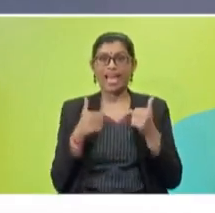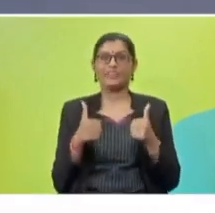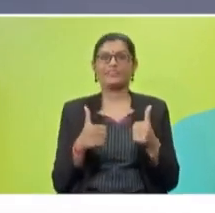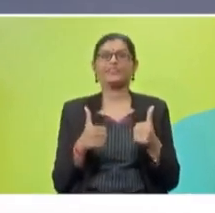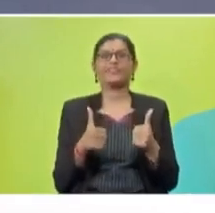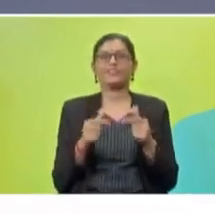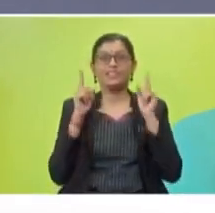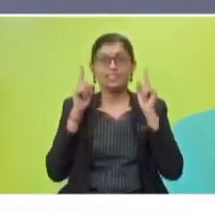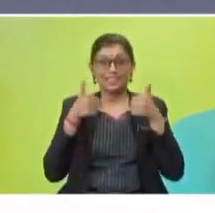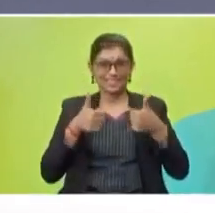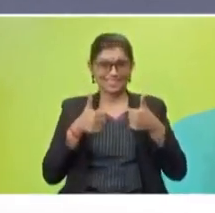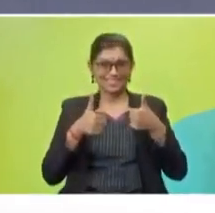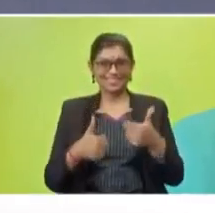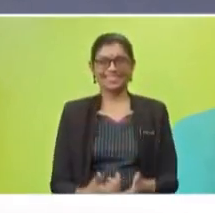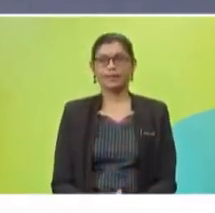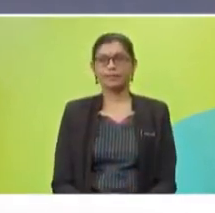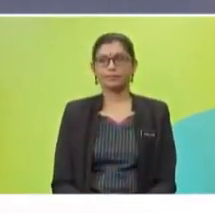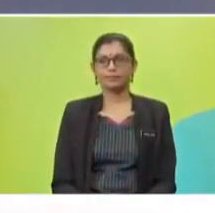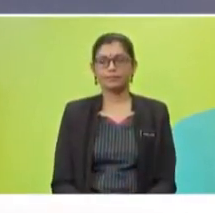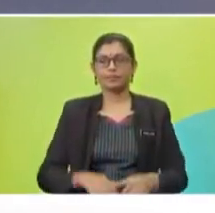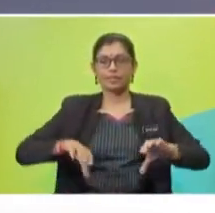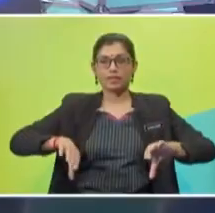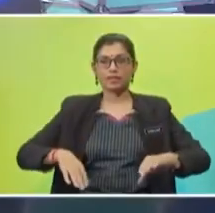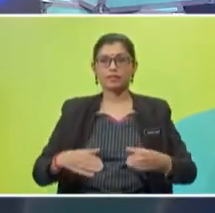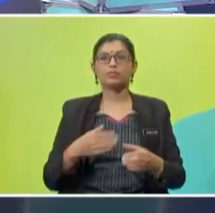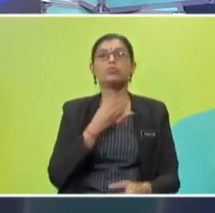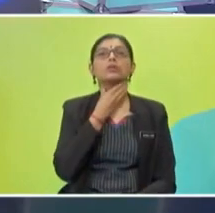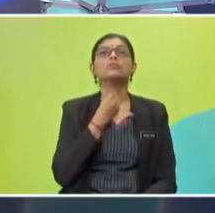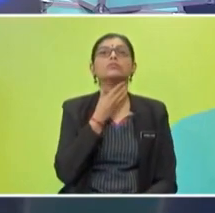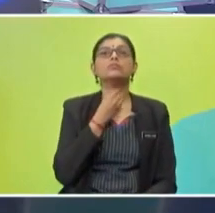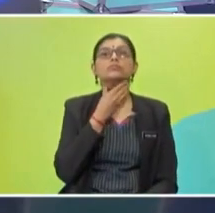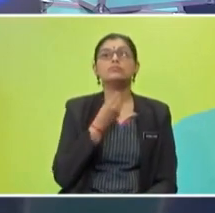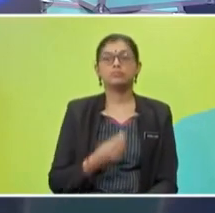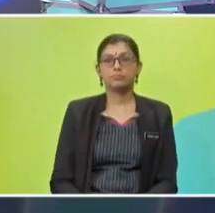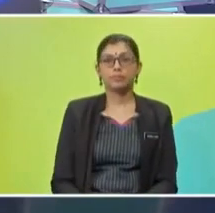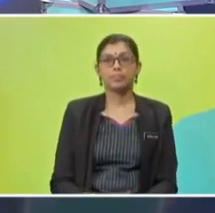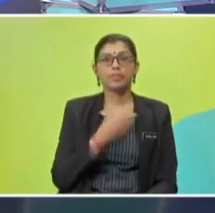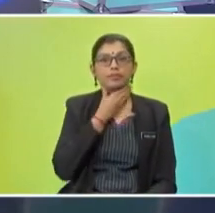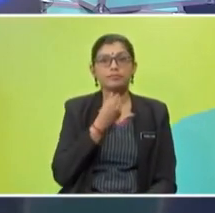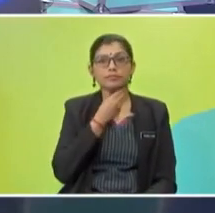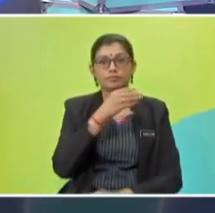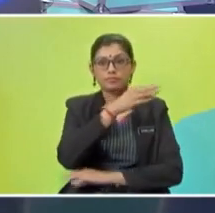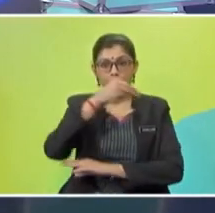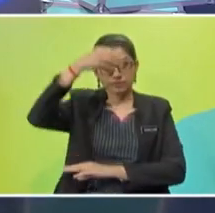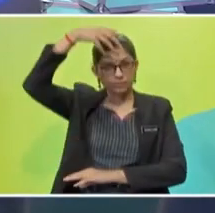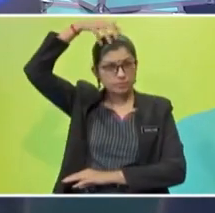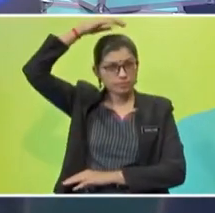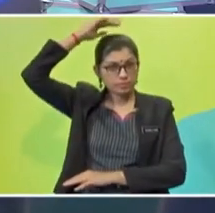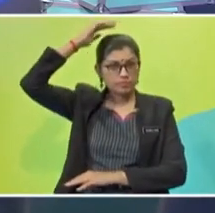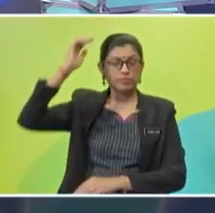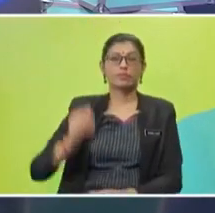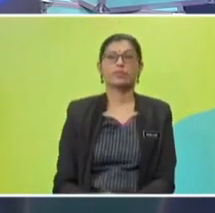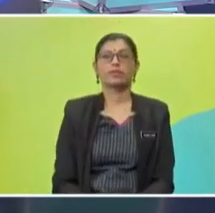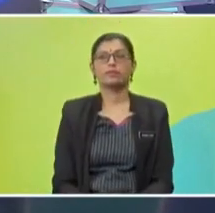sekarang kebentukan kabalong ayam pelung Oke di bawah dan atas jagain sini oke algensindo